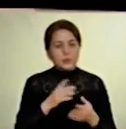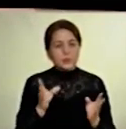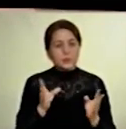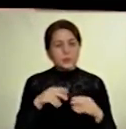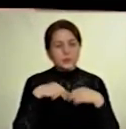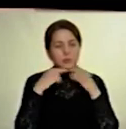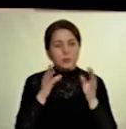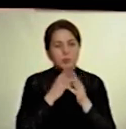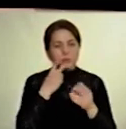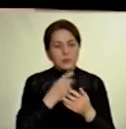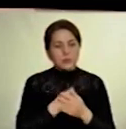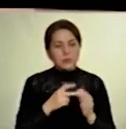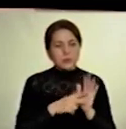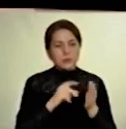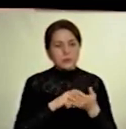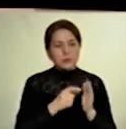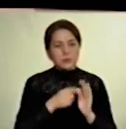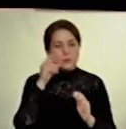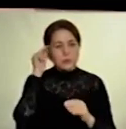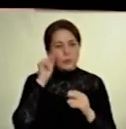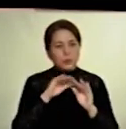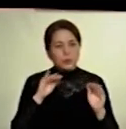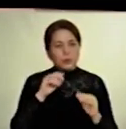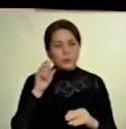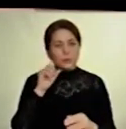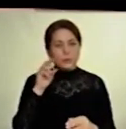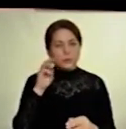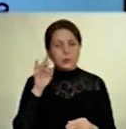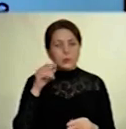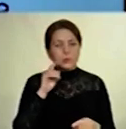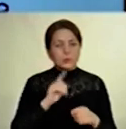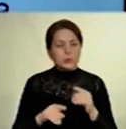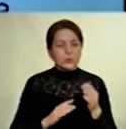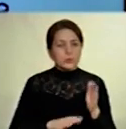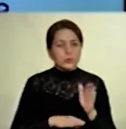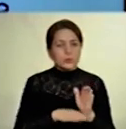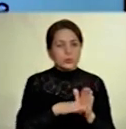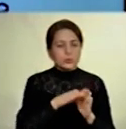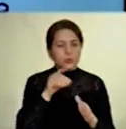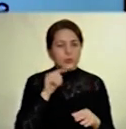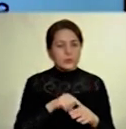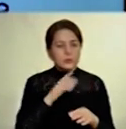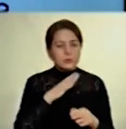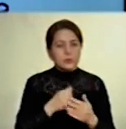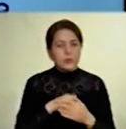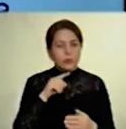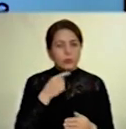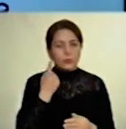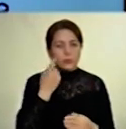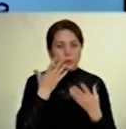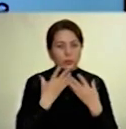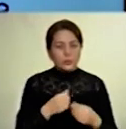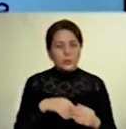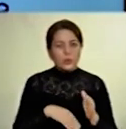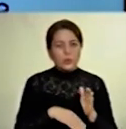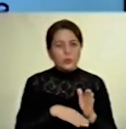tinglang. 8-sinf o'quvchisi Baxtiyor kunga boqar tez o'sishini sezdi. U bir sutkalik